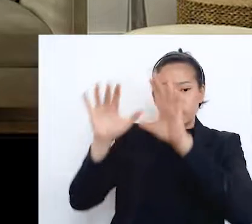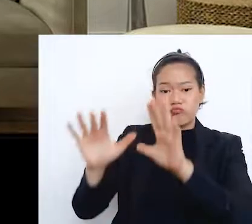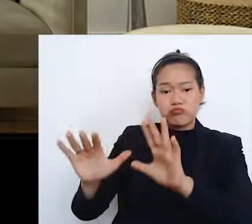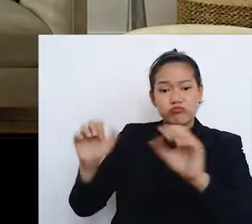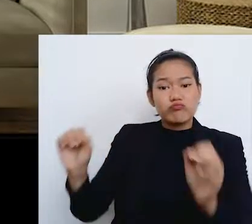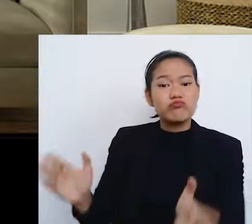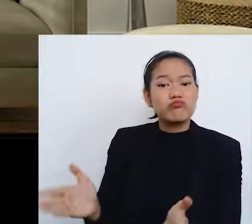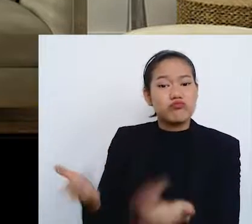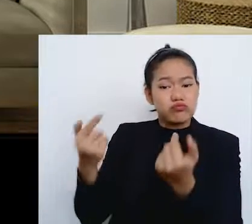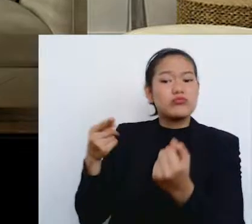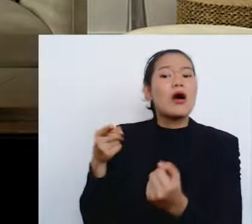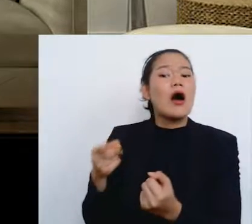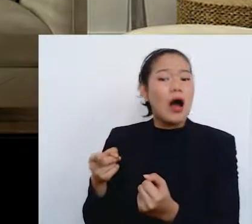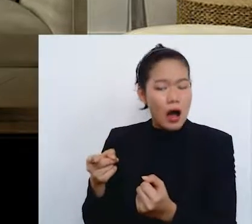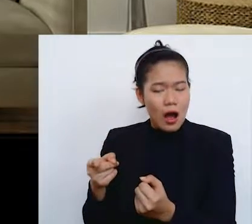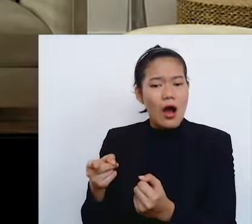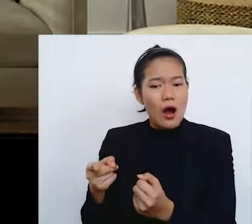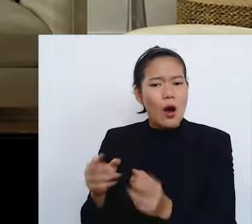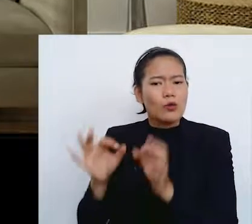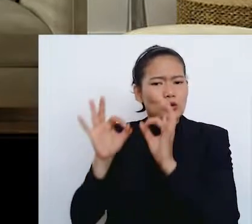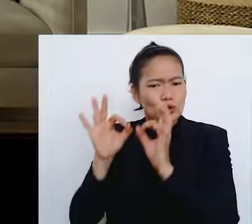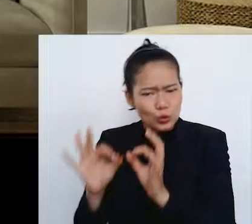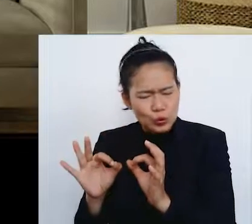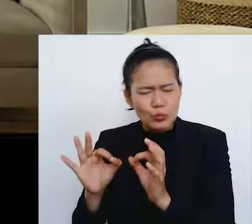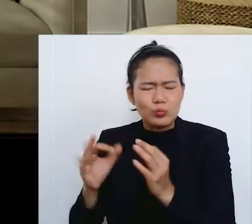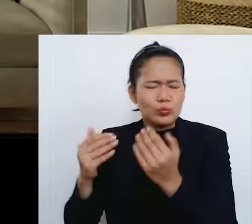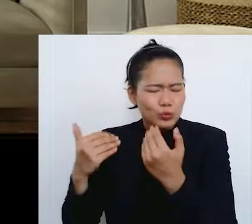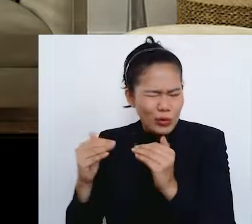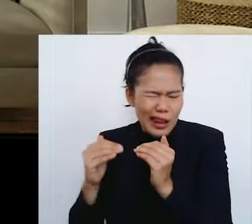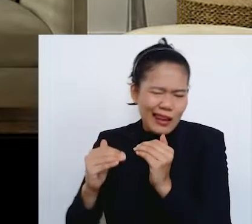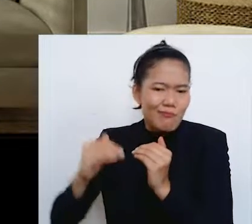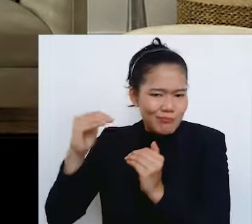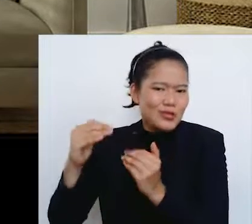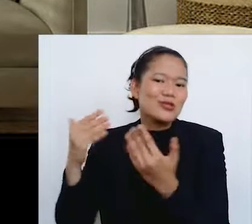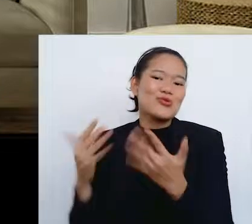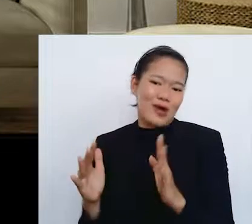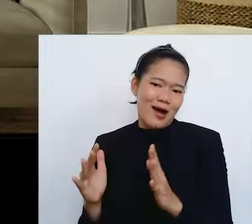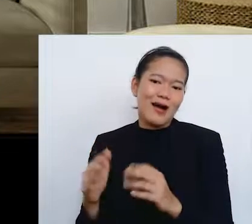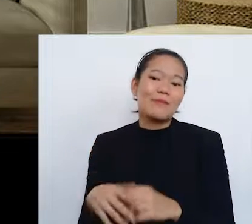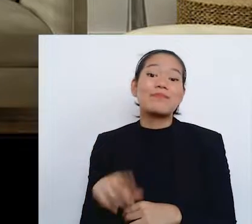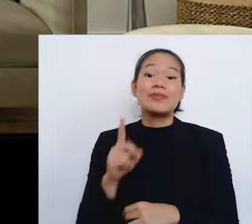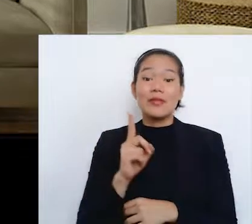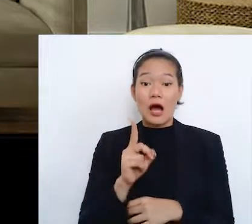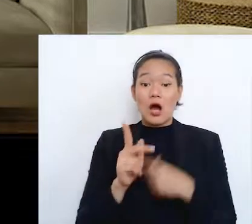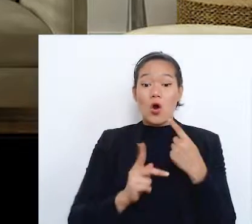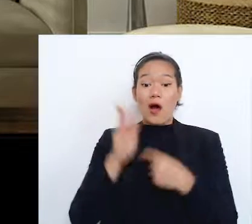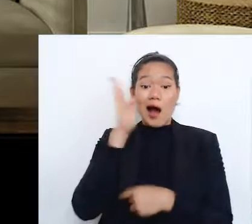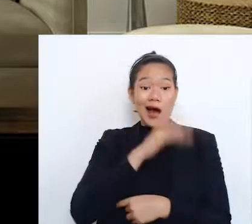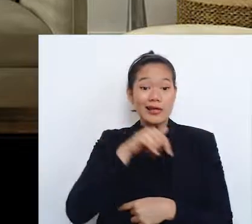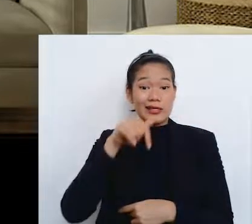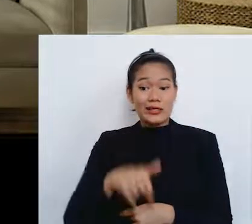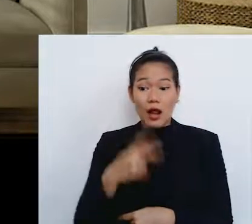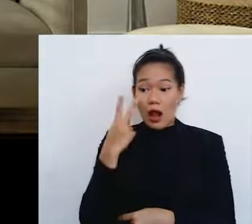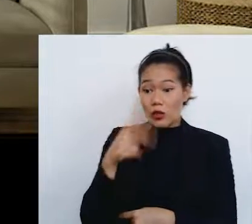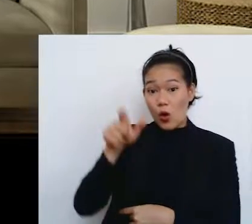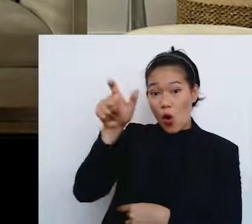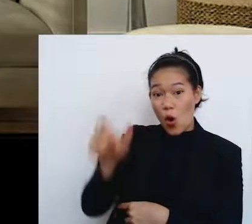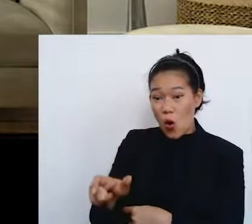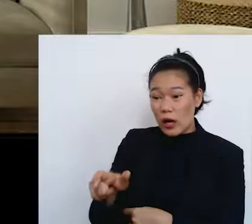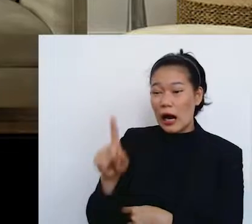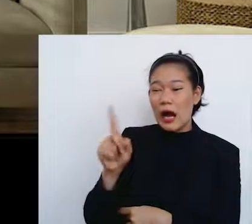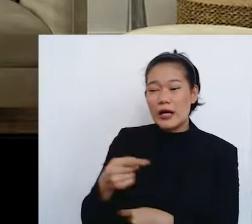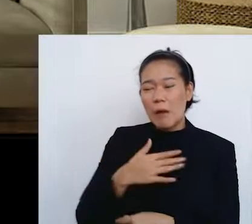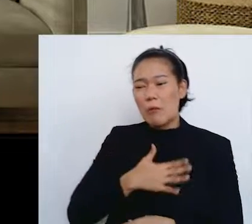Tuhan itu semuanya sudah lebih dari cukup. Dan jika hari ini ada orang